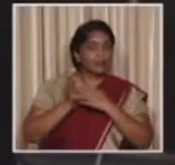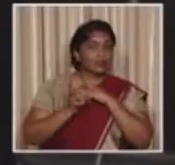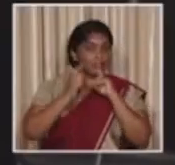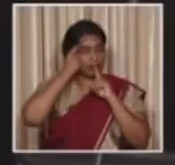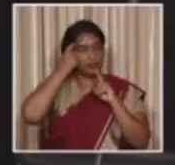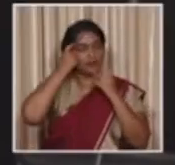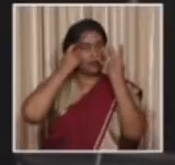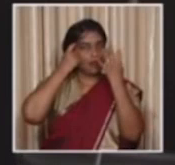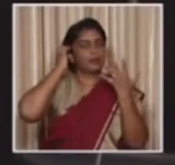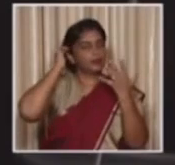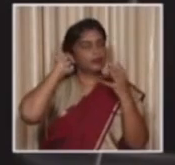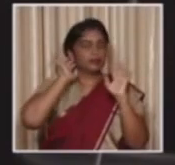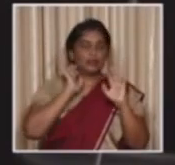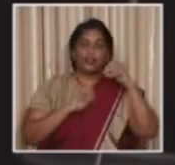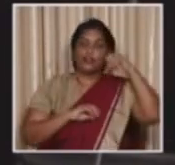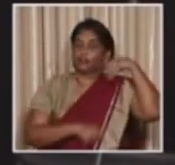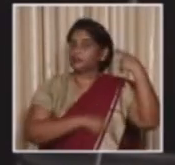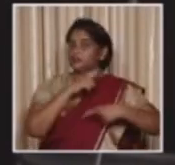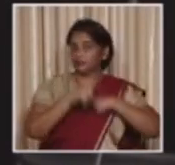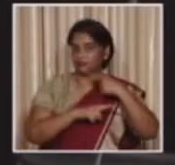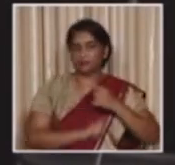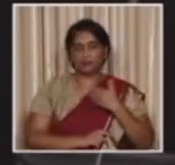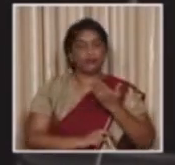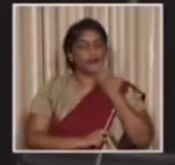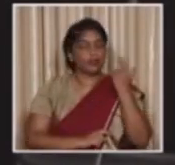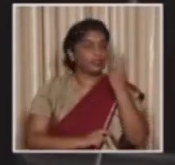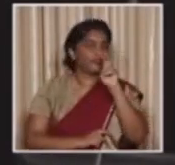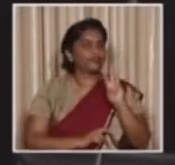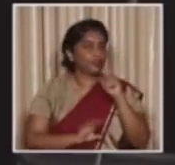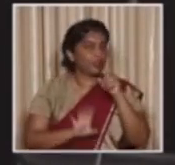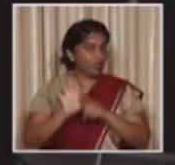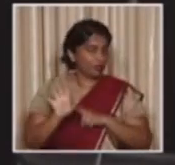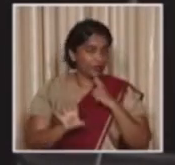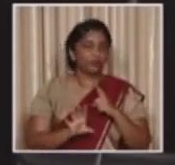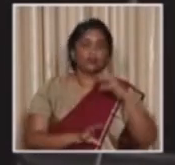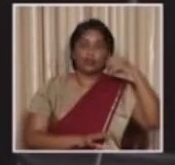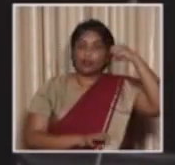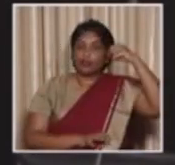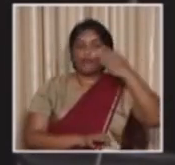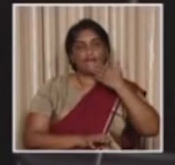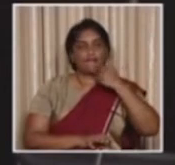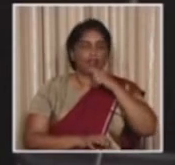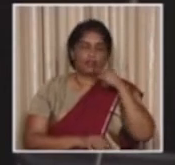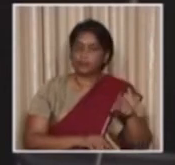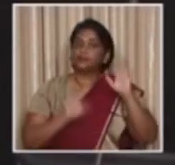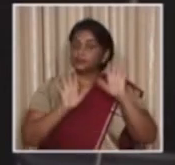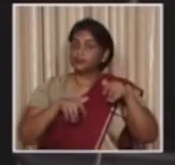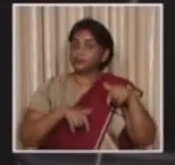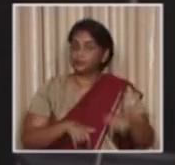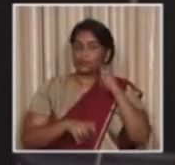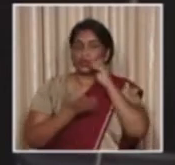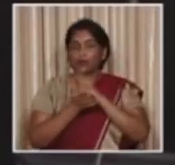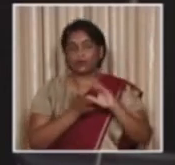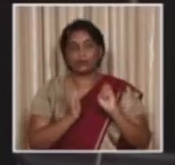පතනය කරේ 4500ක් විදුලිය ජනනය කරන්න පුළුවන් වෙයි 2023 වර්ෂයේ ජල විදුලියෙන් කියන එක නමුත් මේ වෙලාවේ මහජන